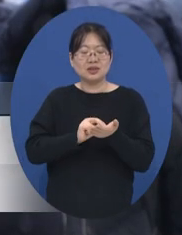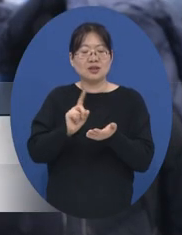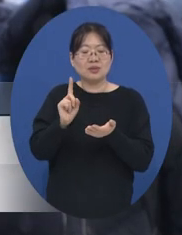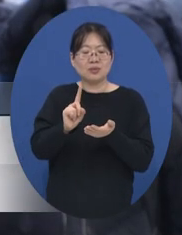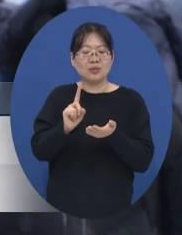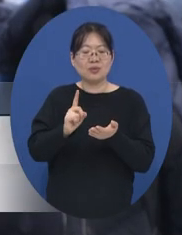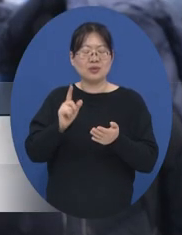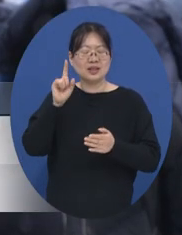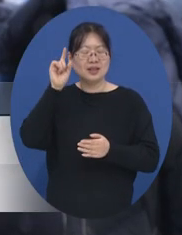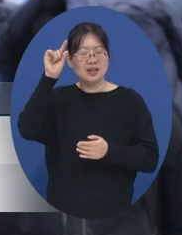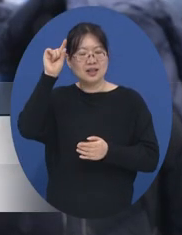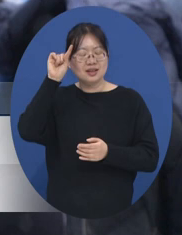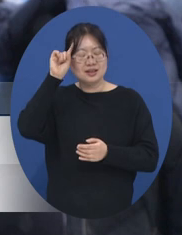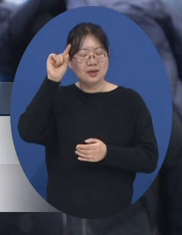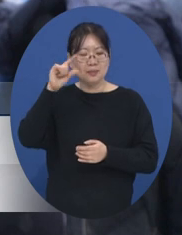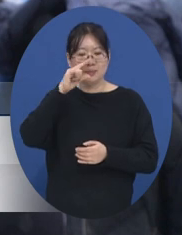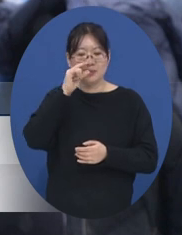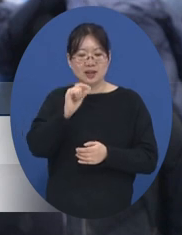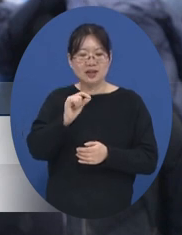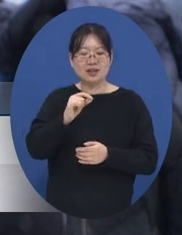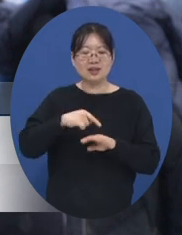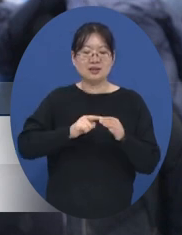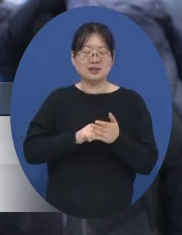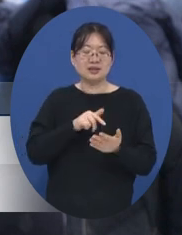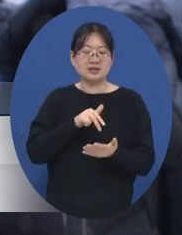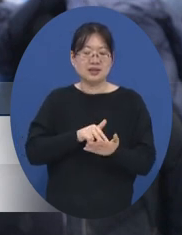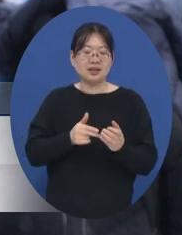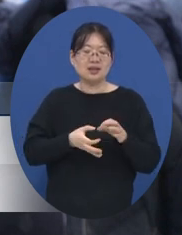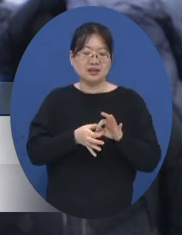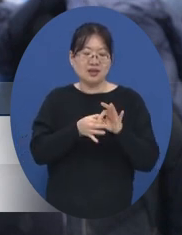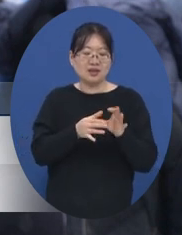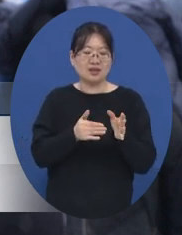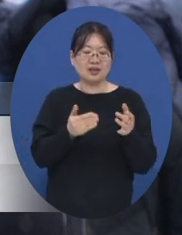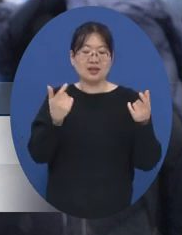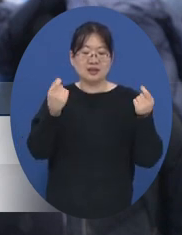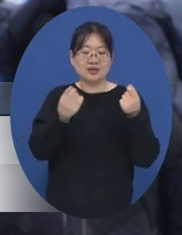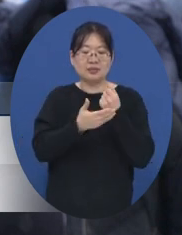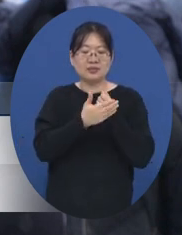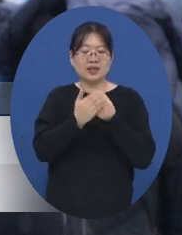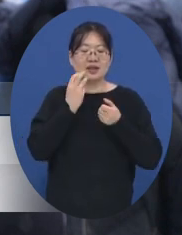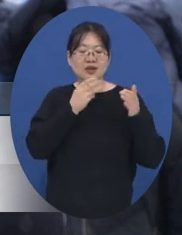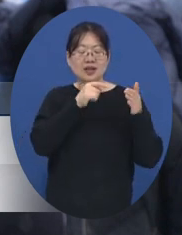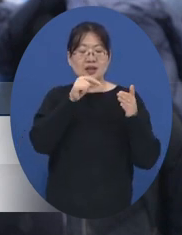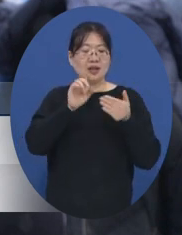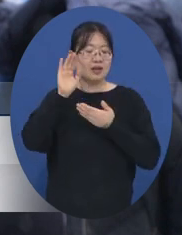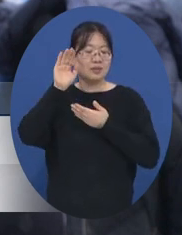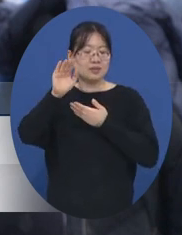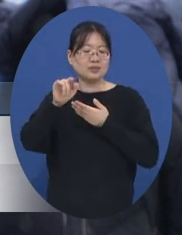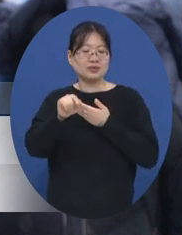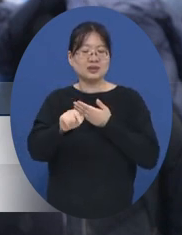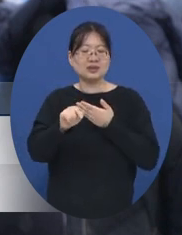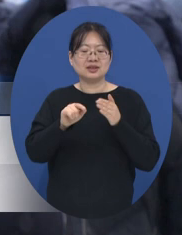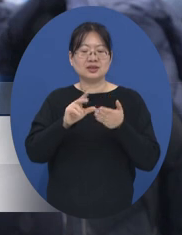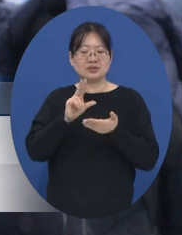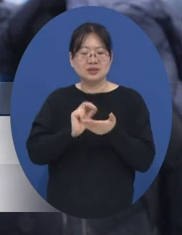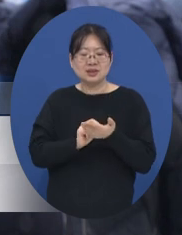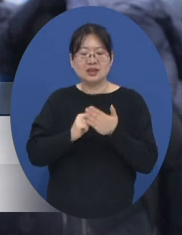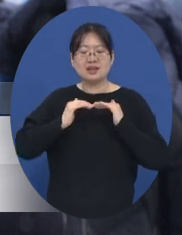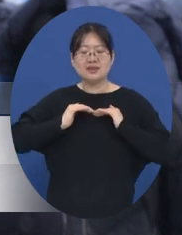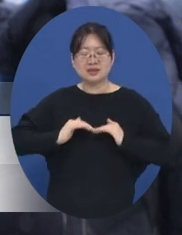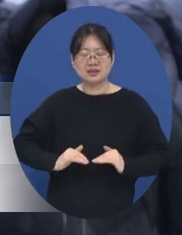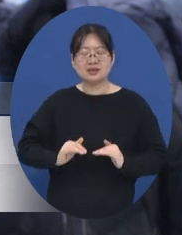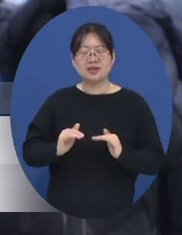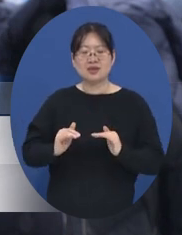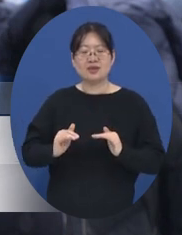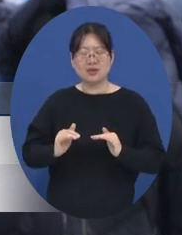심리적으로 이렇게 영향을 주는 것 같습니다 아 그래서 어 경기도에서는 앞으로 아 이 사태가